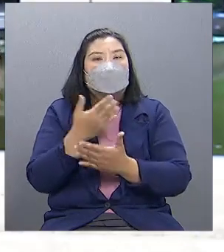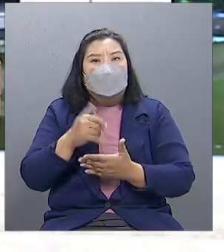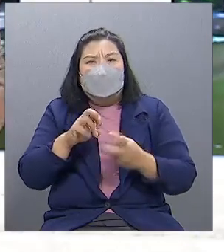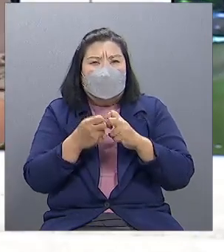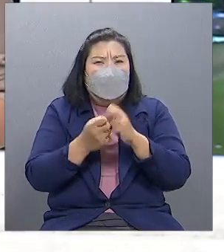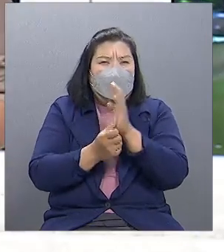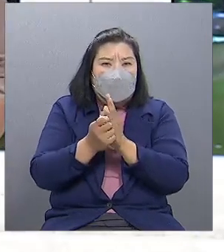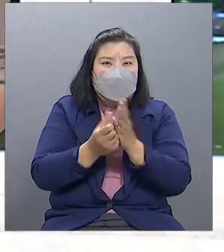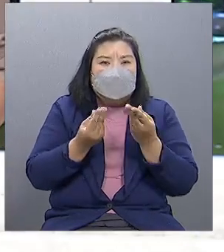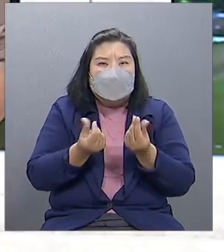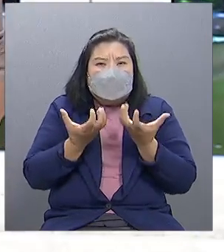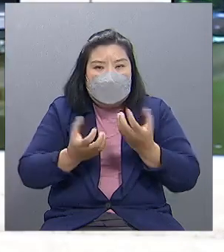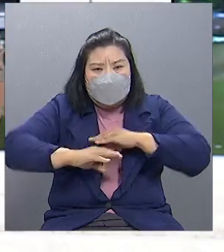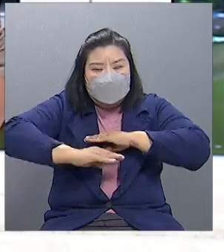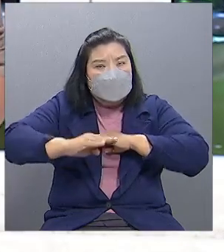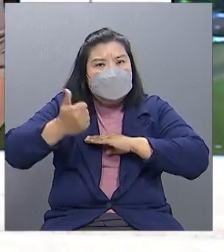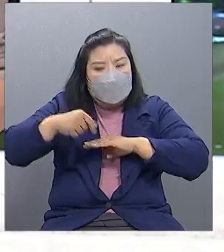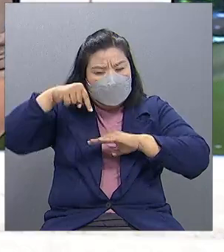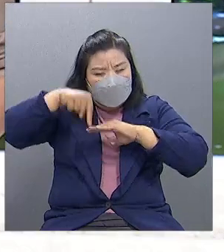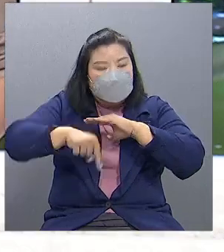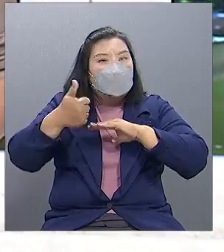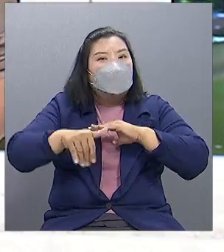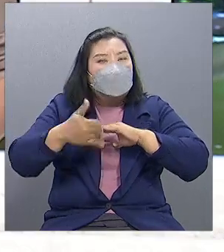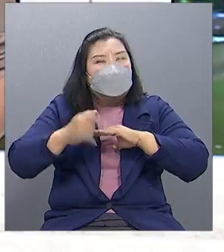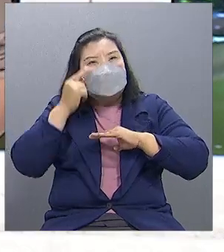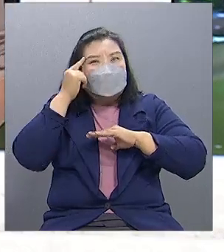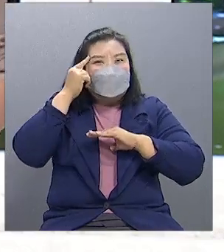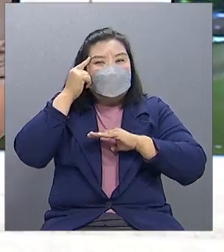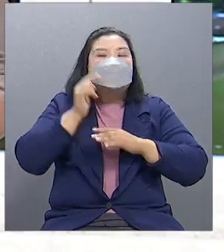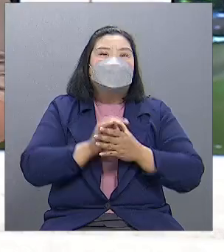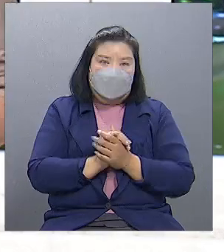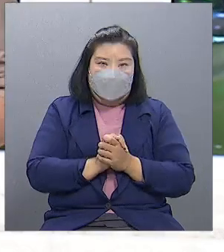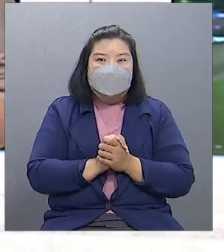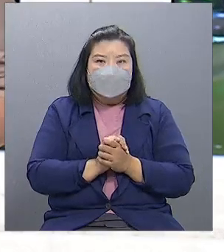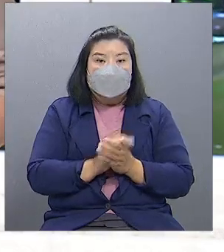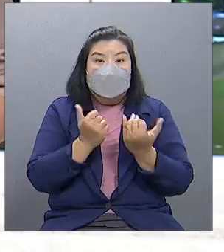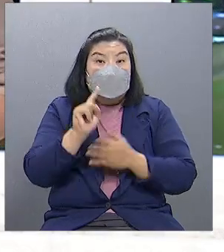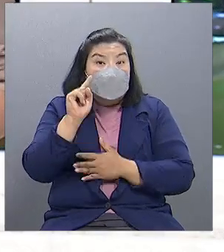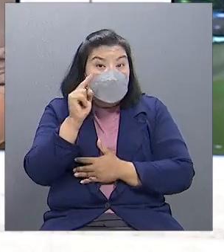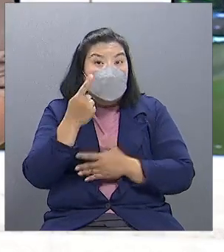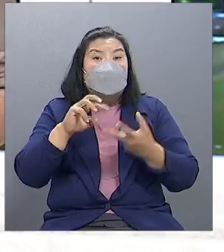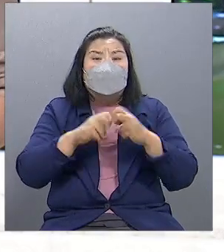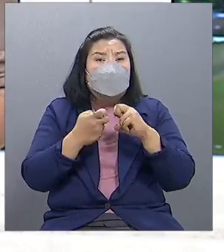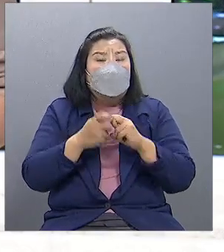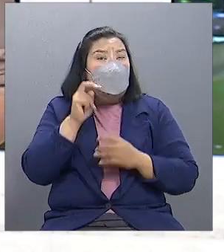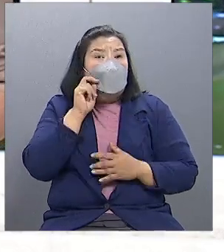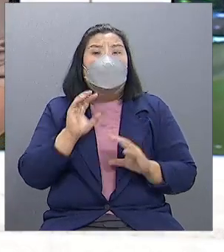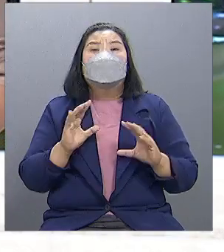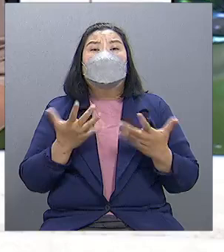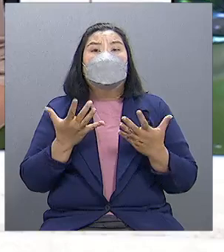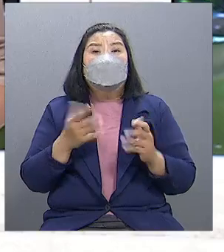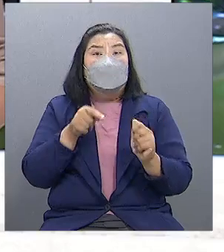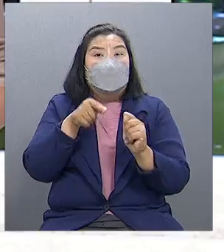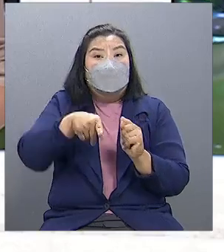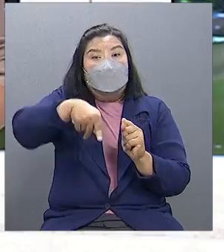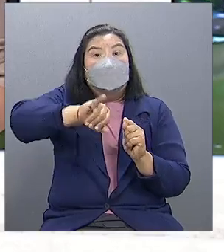นหินกไม่ได้มาดูทุกขจากภัยแรงกันค่ะ ที่พิจิตตอนนี้ชาวบ้านแบ